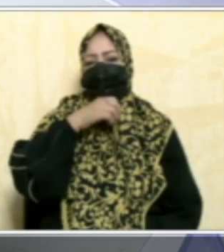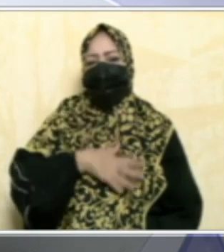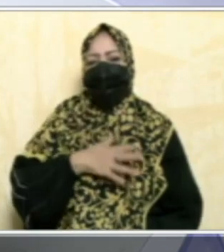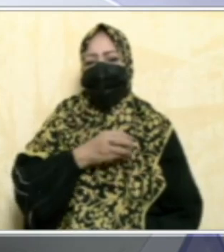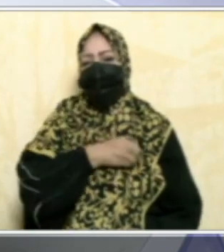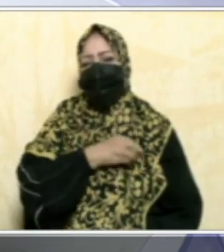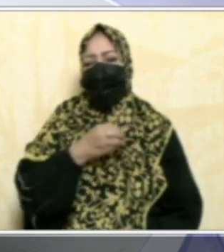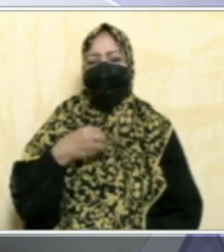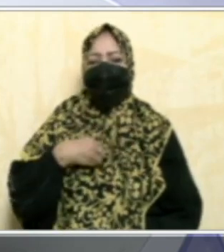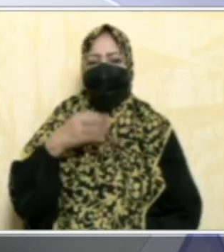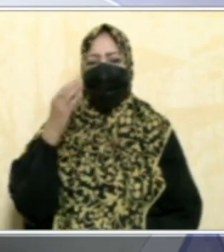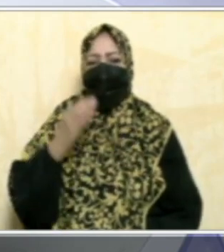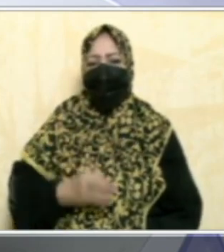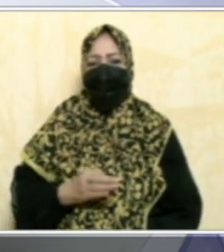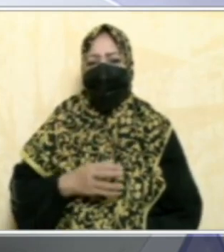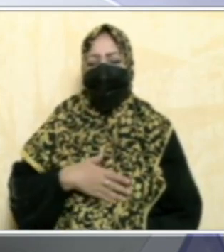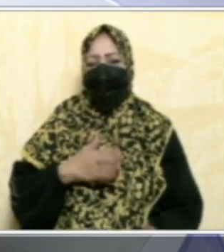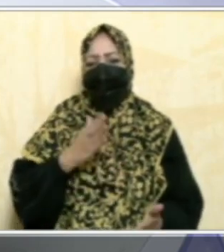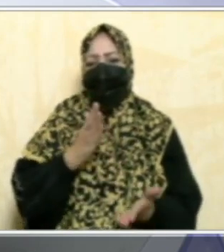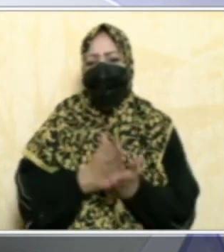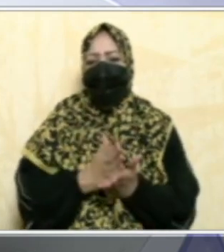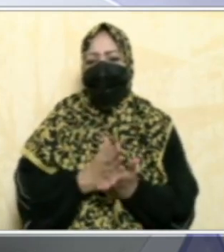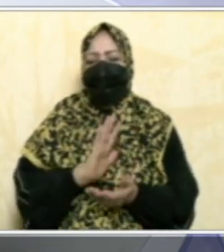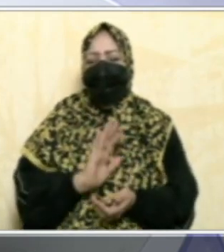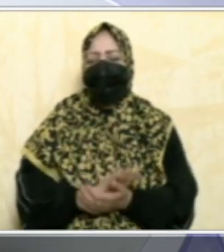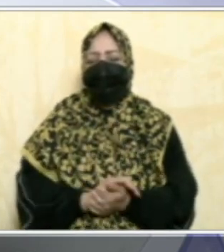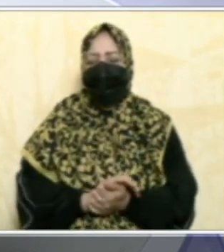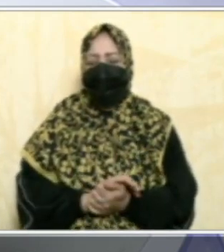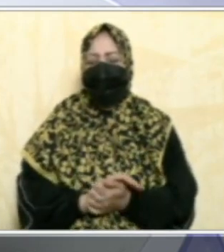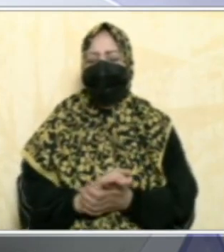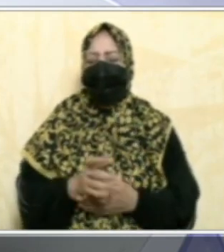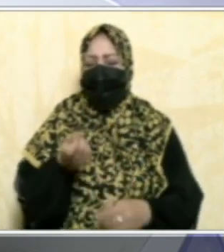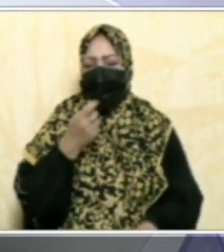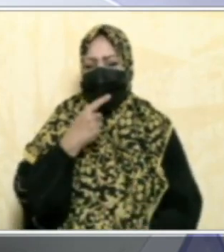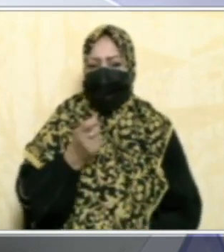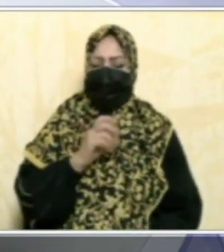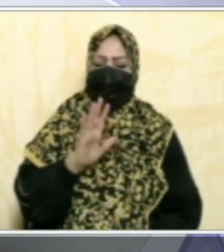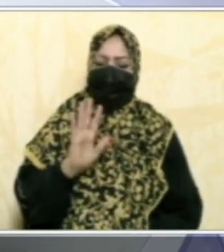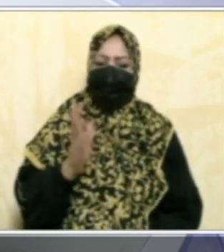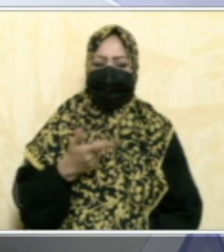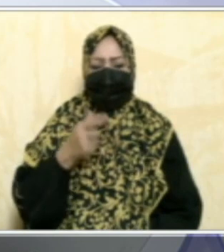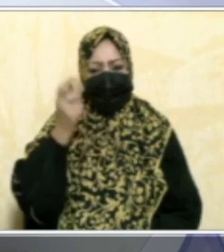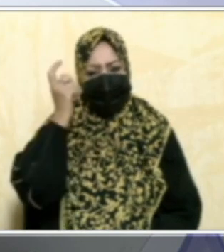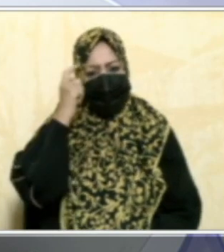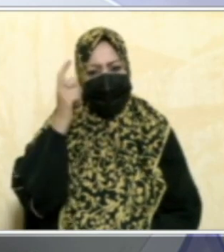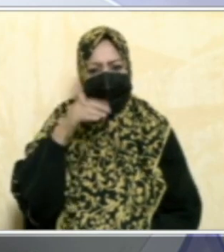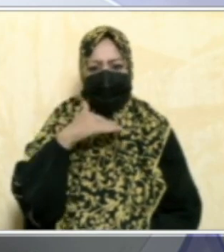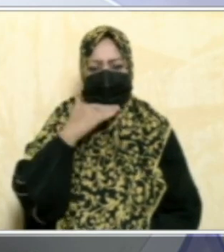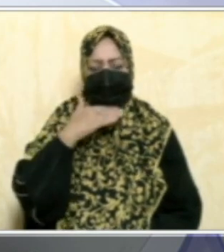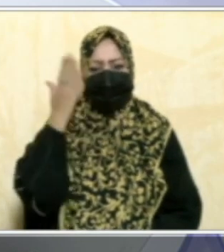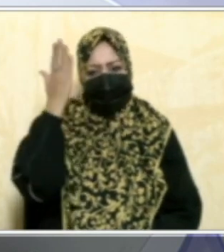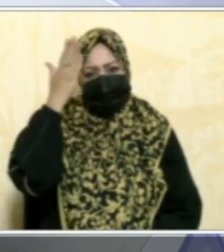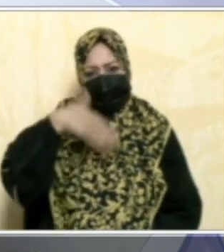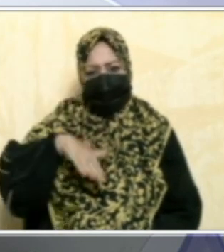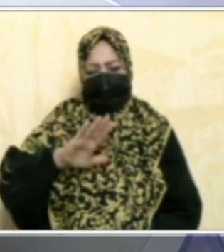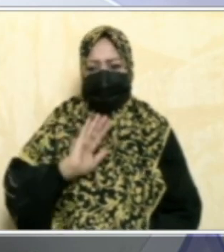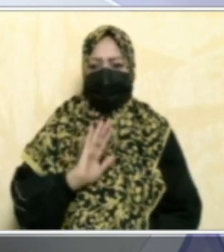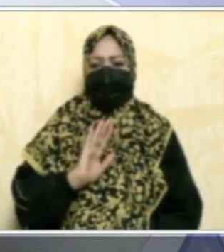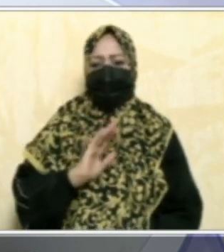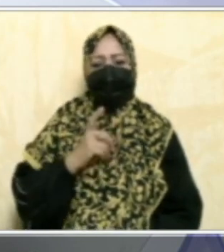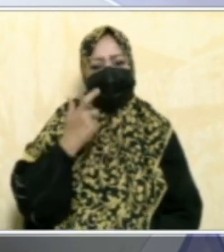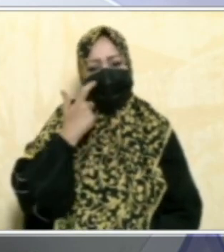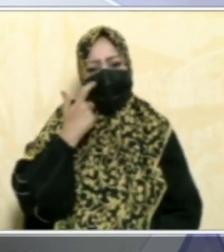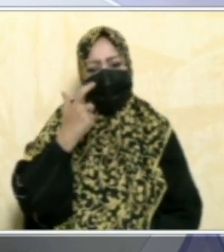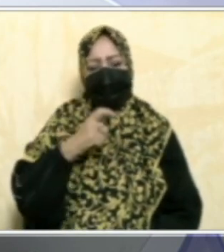دواء. العلاج موجود لكن قد يعلمه بعض الناس وقد يخفى على بعضهم، لكن نبه النبي صلى الله عليه وسلم على أنه